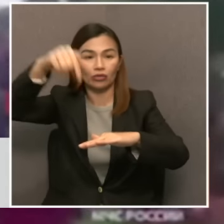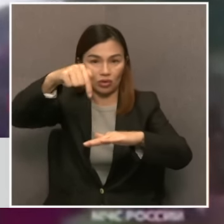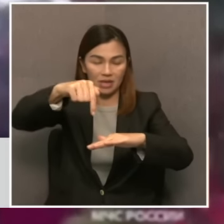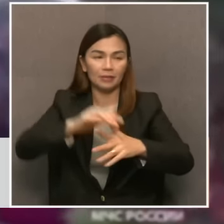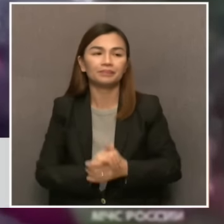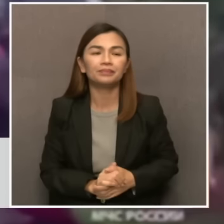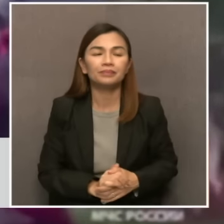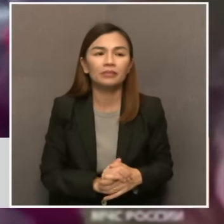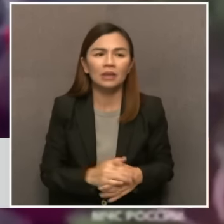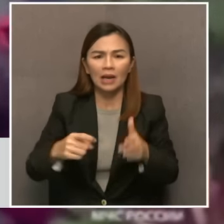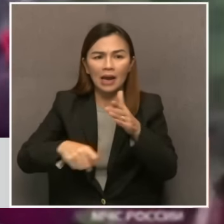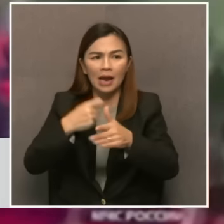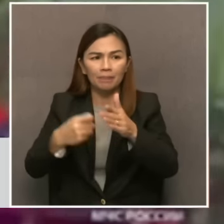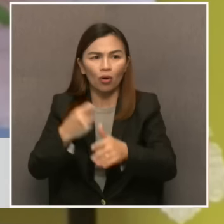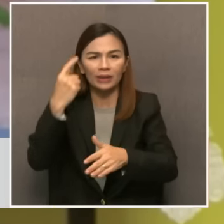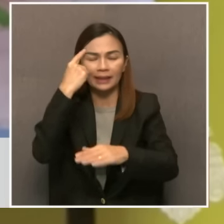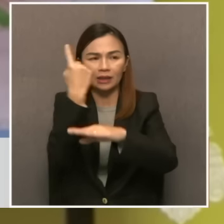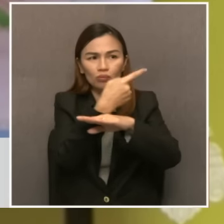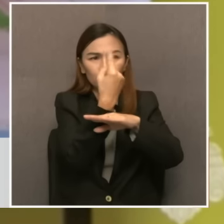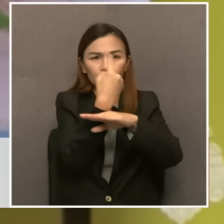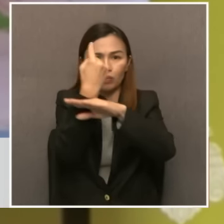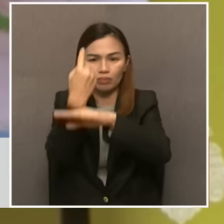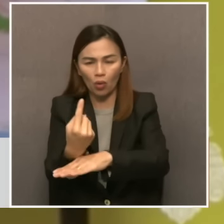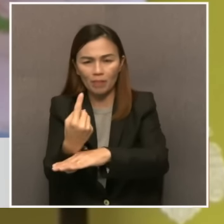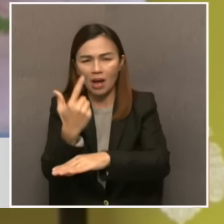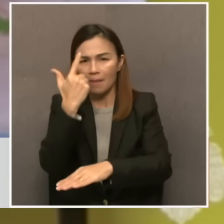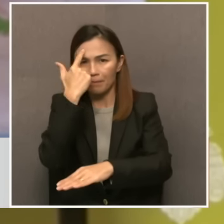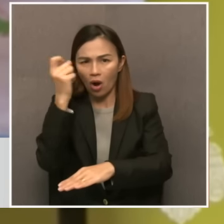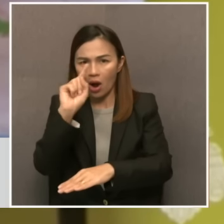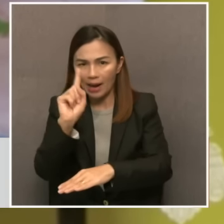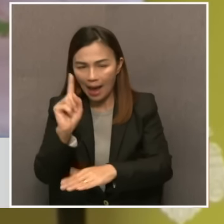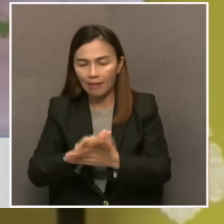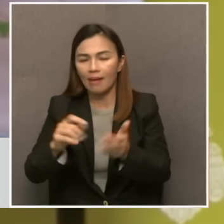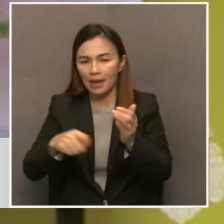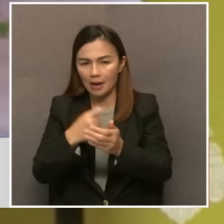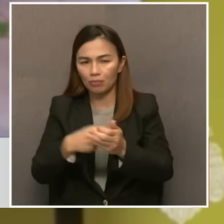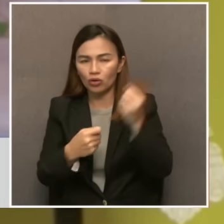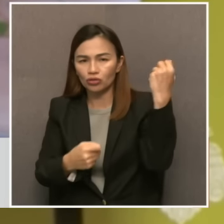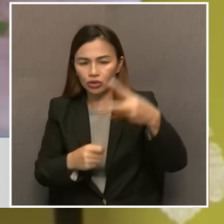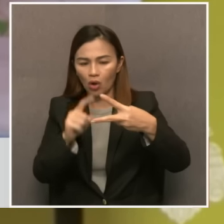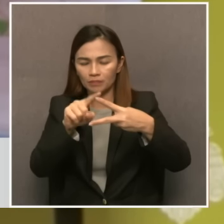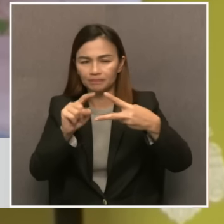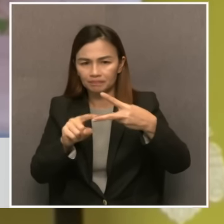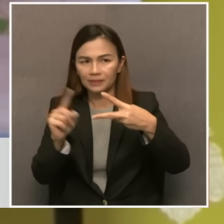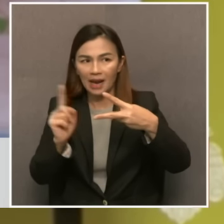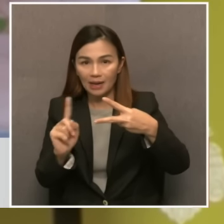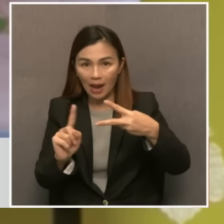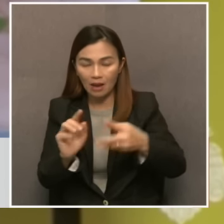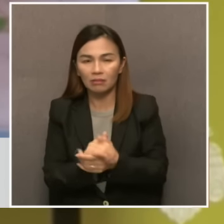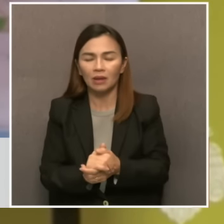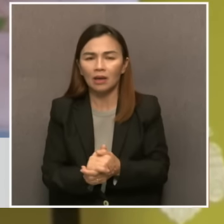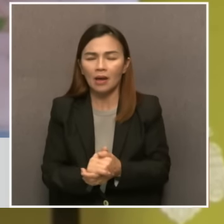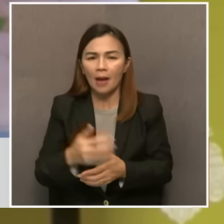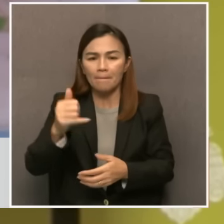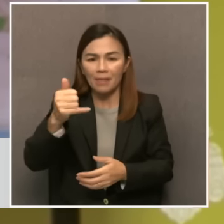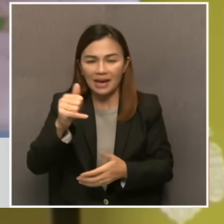รายงานถึงสาเหตุที่อาจทำให้เครื่องตกนะครับว่ามีโอกาสสูงที่จะเกิดจาก2สาเหตุนี้1ก็คืออาจจะเกิดความผิดพลาด